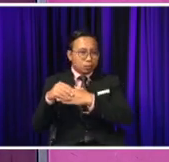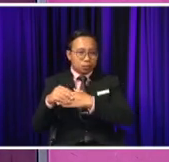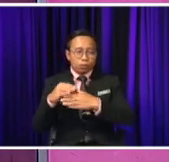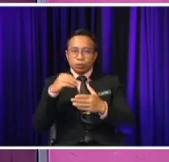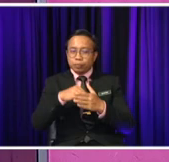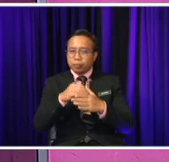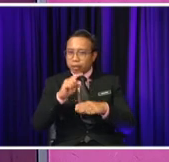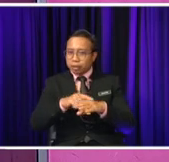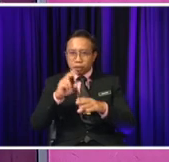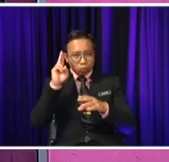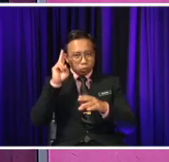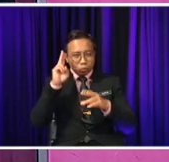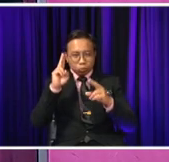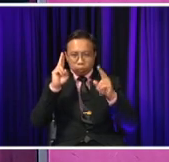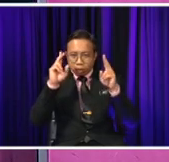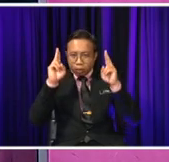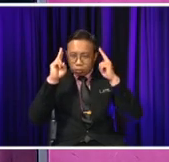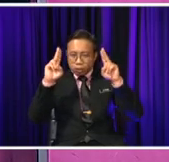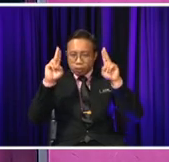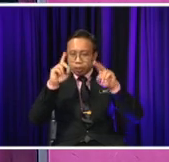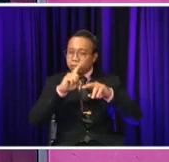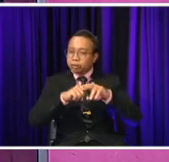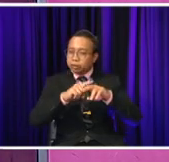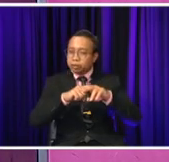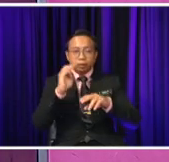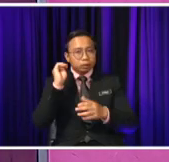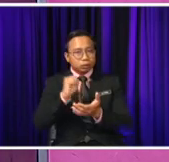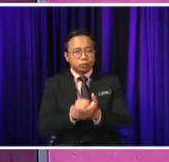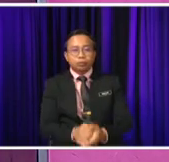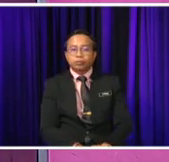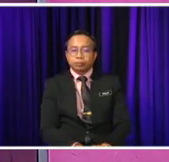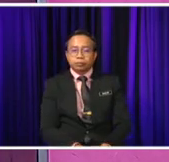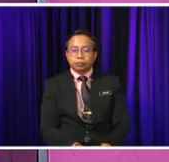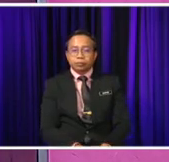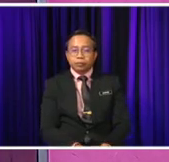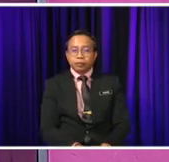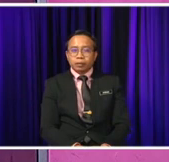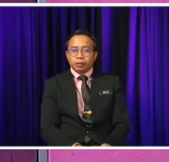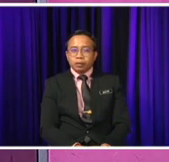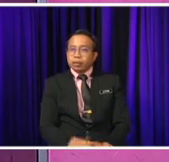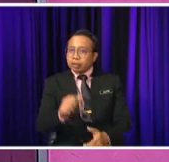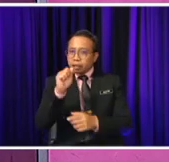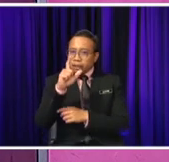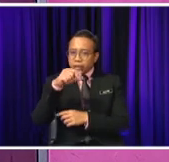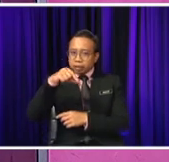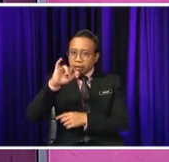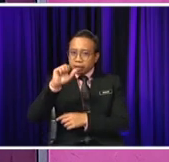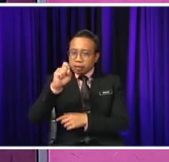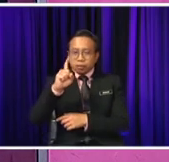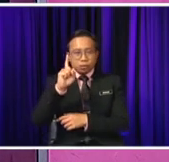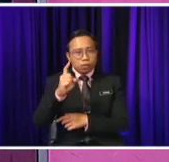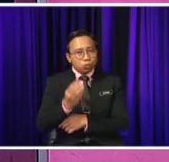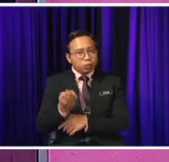ulama-ulama sedunia itu jadi tidak menyatakan bahwa ini adalah satu